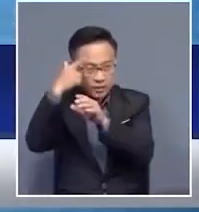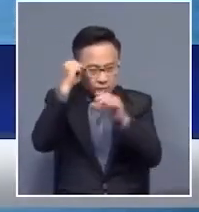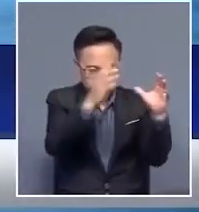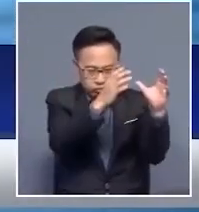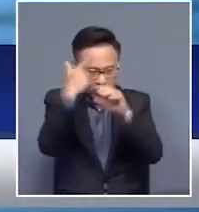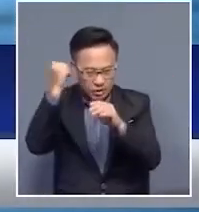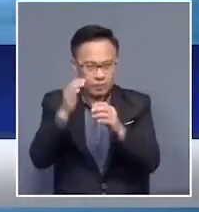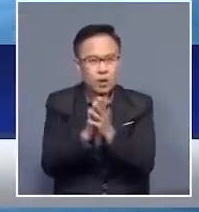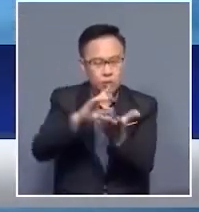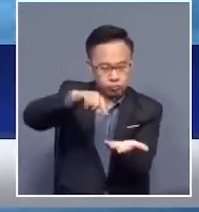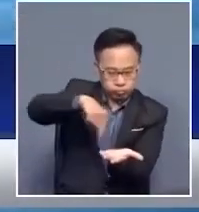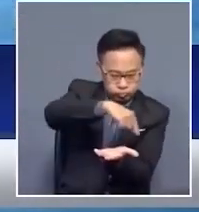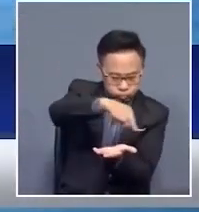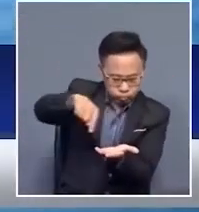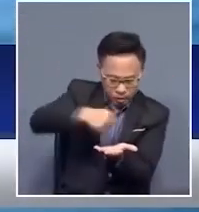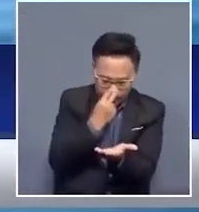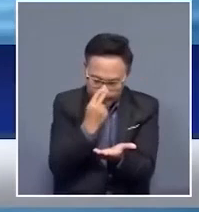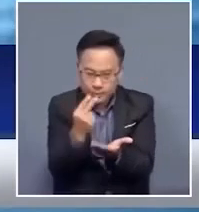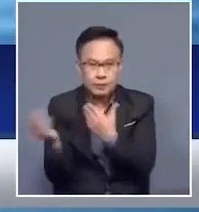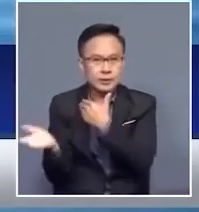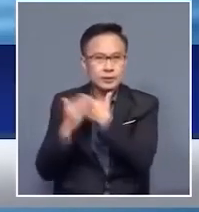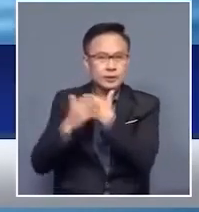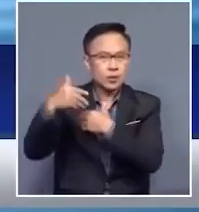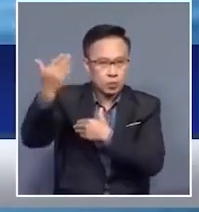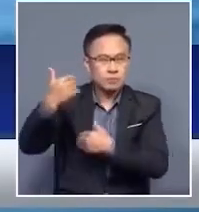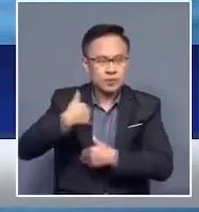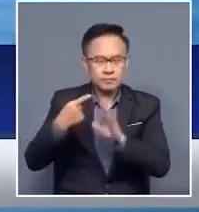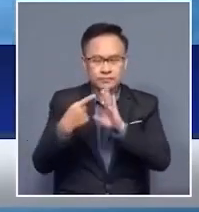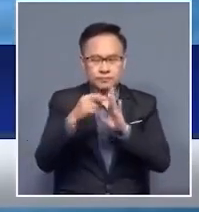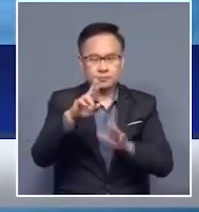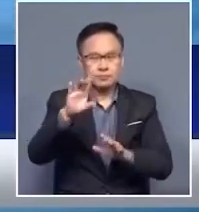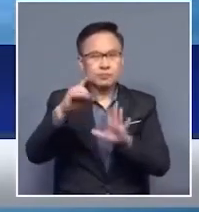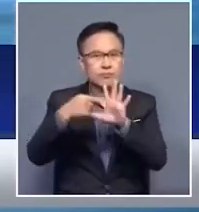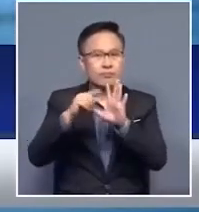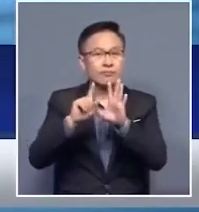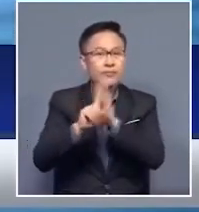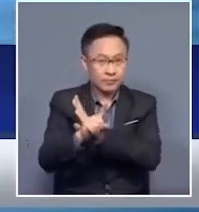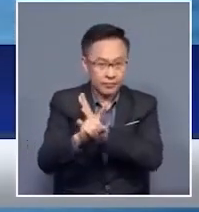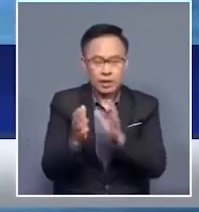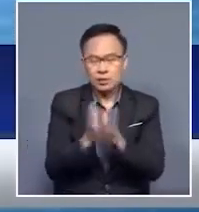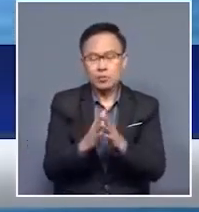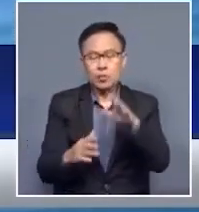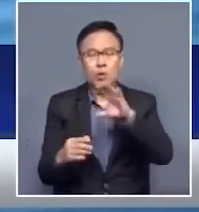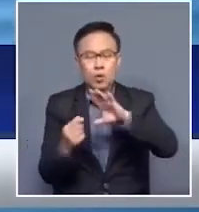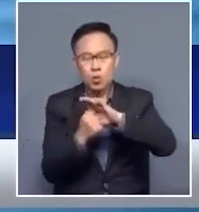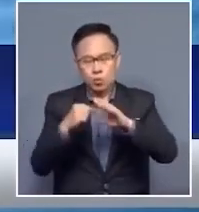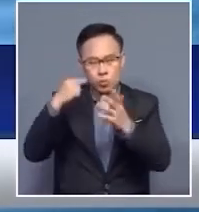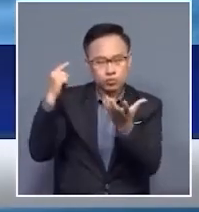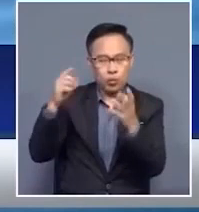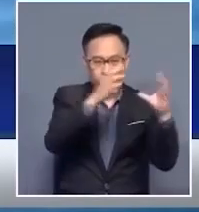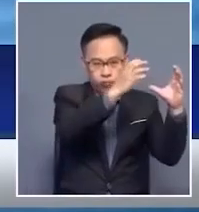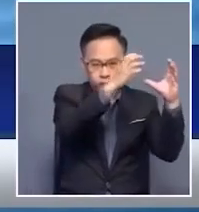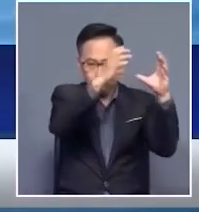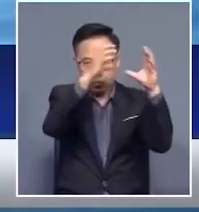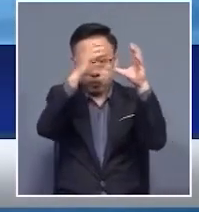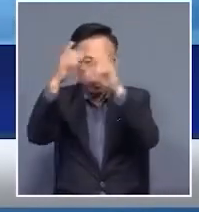ครับอาจจะก่อตัวในพื้นที่ก็ดีนะครับจังหวัดบริเวณใกล้เคียงกรุงเทพมหานครดีก็ดีเนี่ยจะเคลื่อนที่เข้ากรุงเทพมหานครนะครับเมื่อเราทราบ